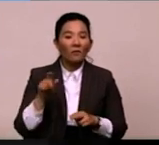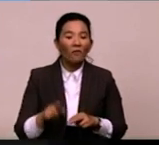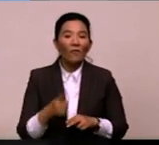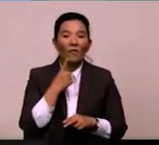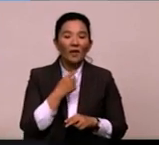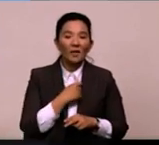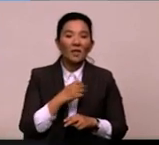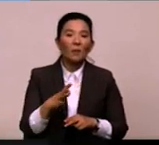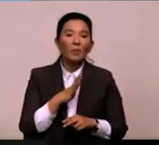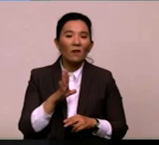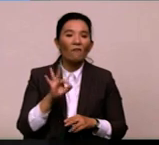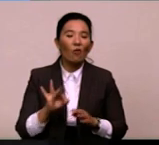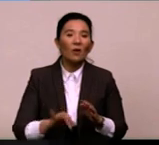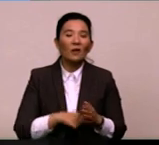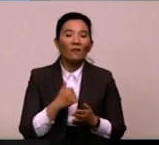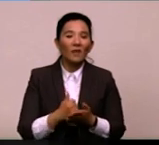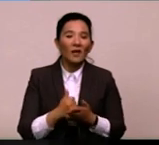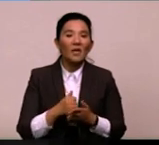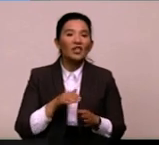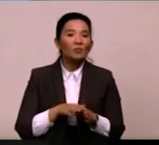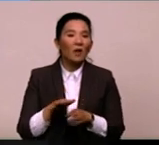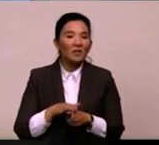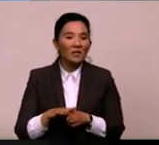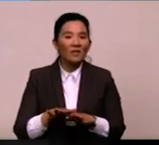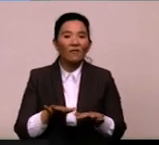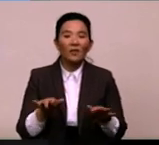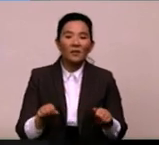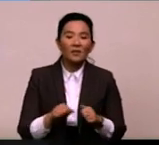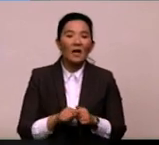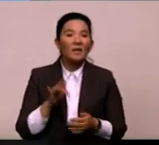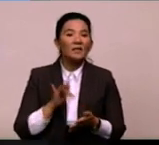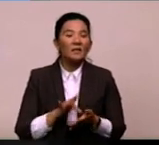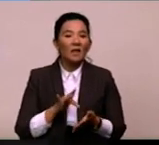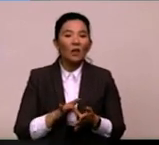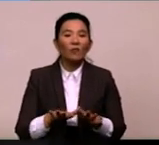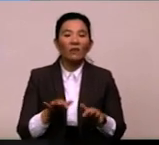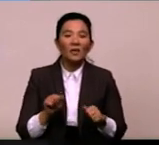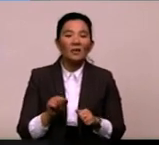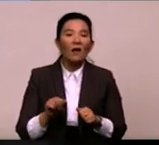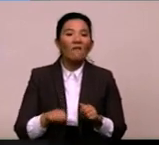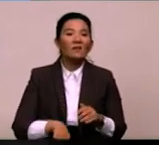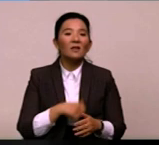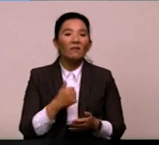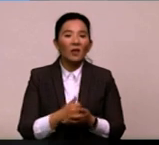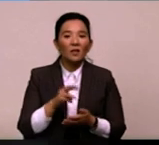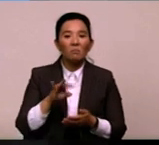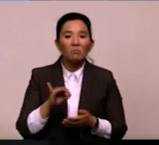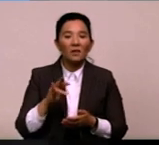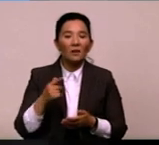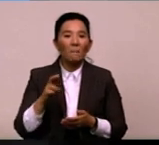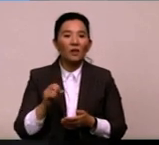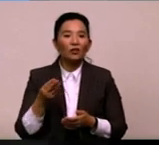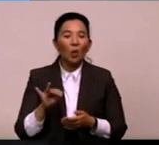военные были во главе исполнительной власти. Центральную власть возглавлял Мингбаши.